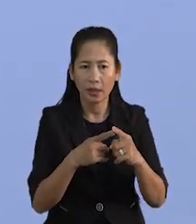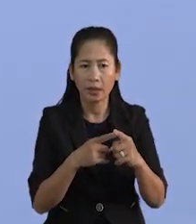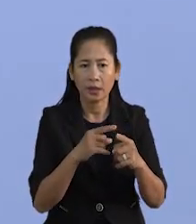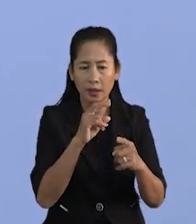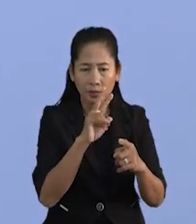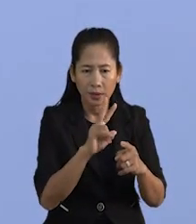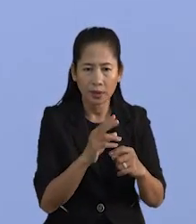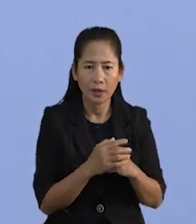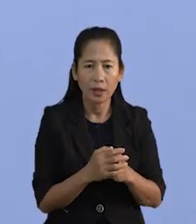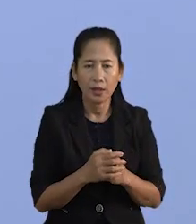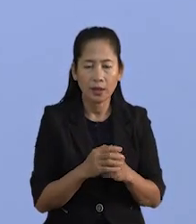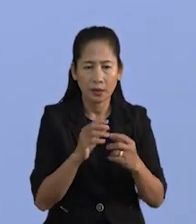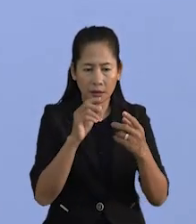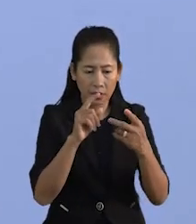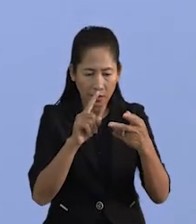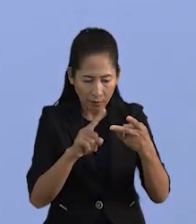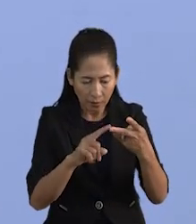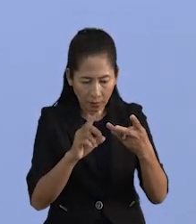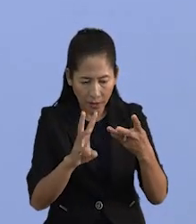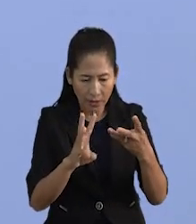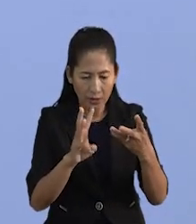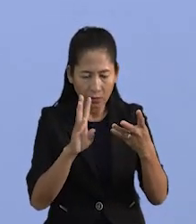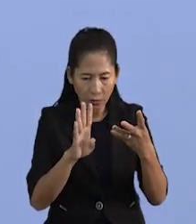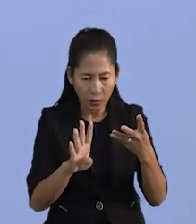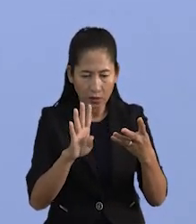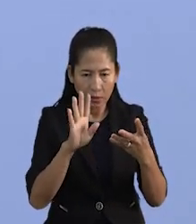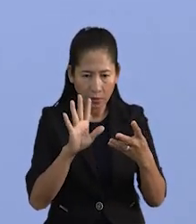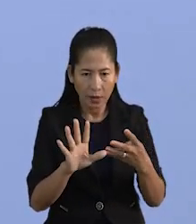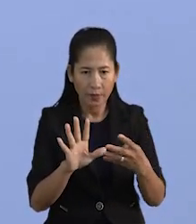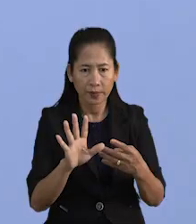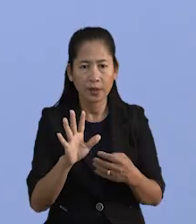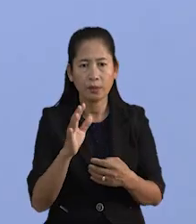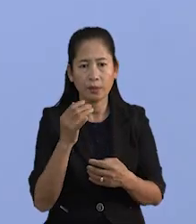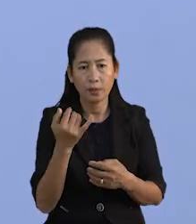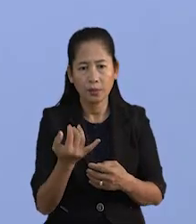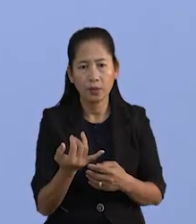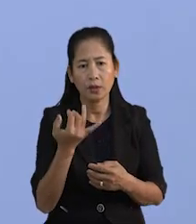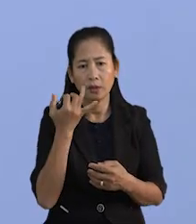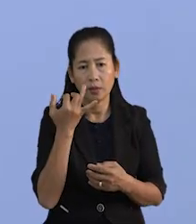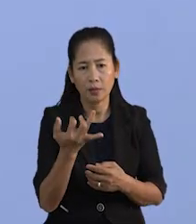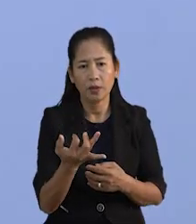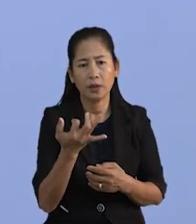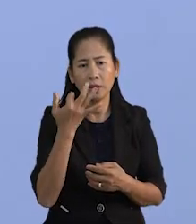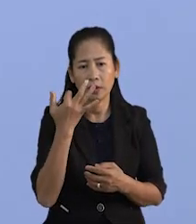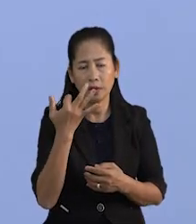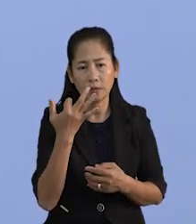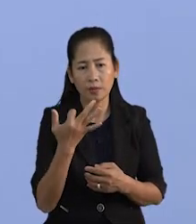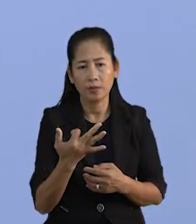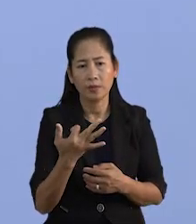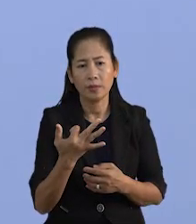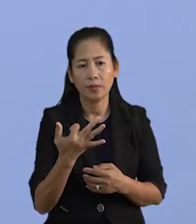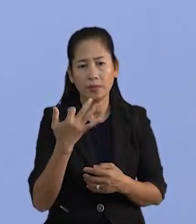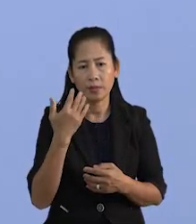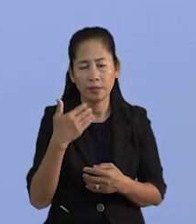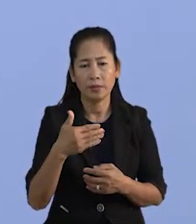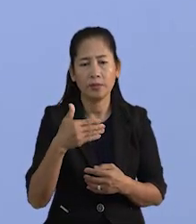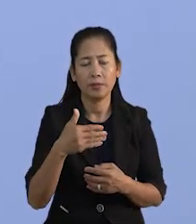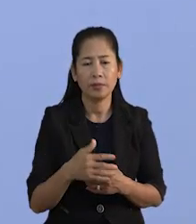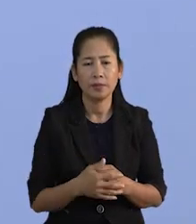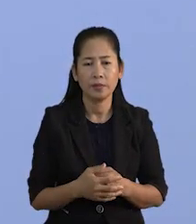ទី2លេខរៀងទី3ទី4ទី5ទី6ទី7ទី8និង